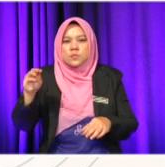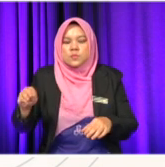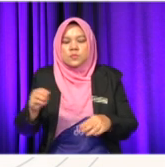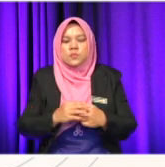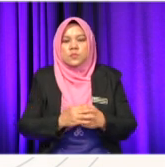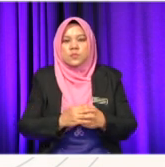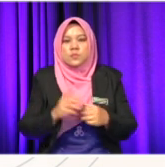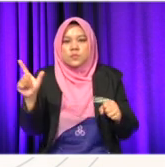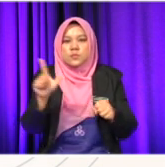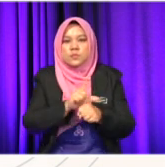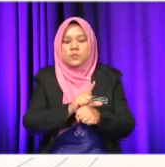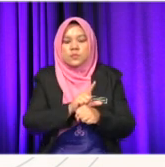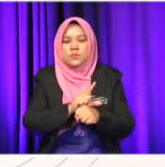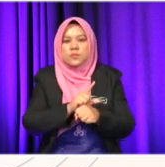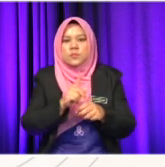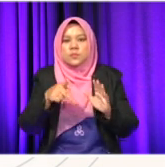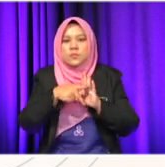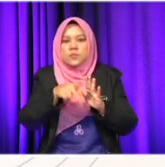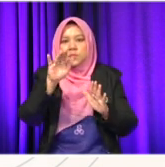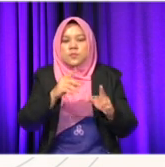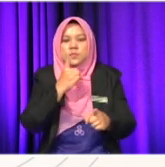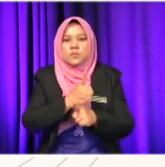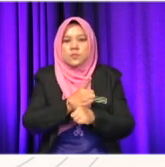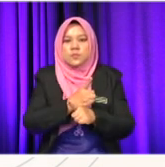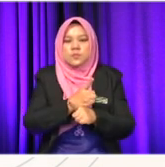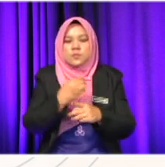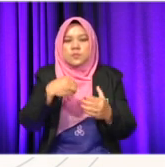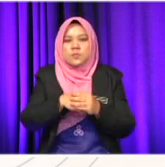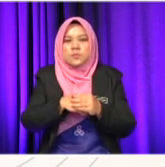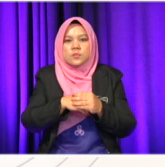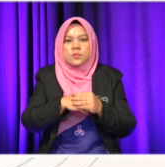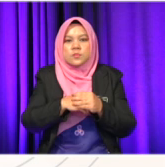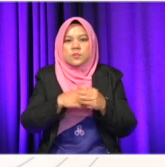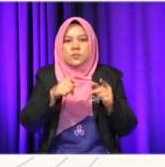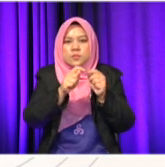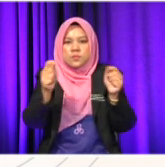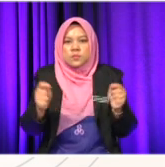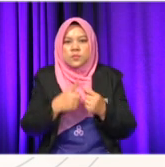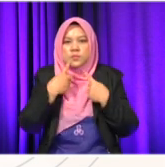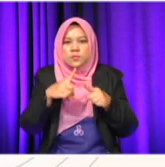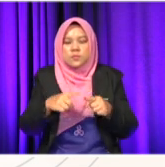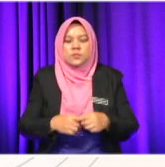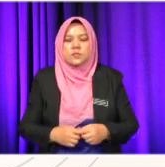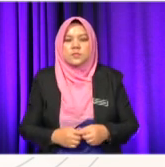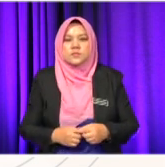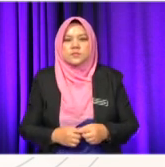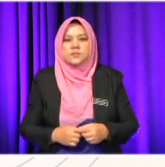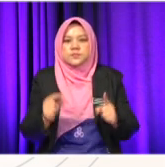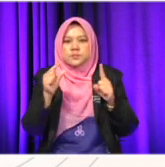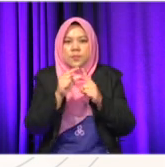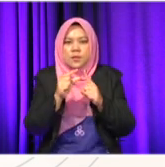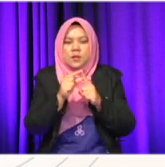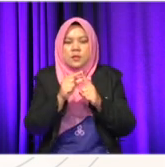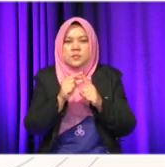lengkap kalimat promosi yang betul pada ruang jawaban yang disediakan dia punya keyword dia adalah